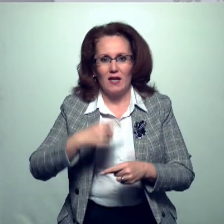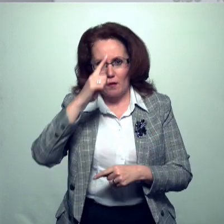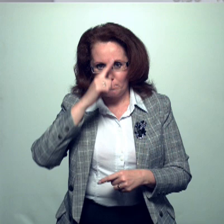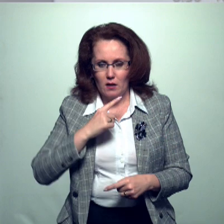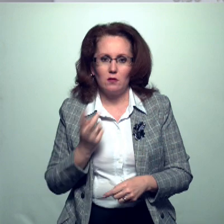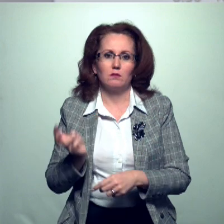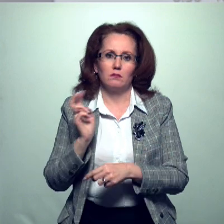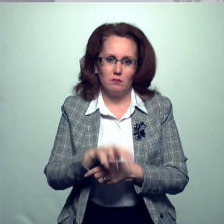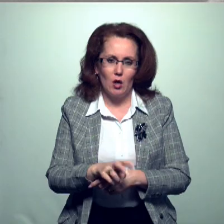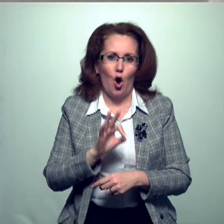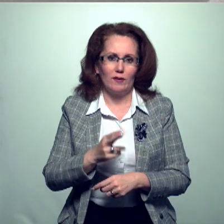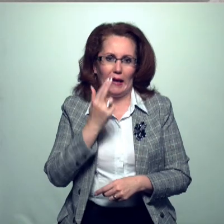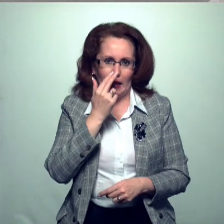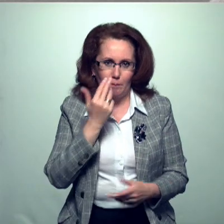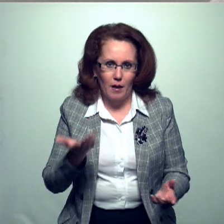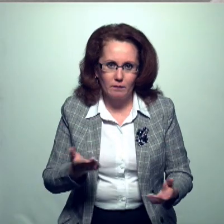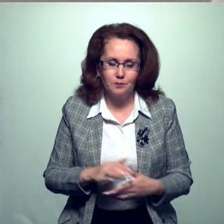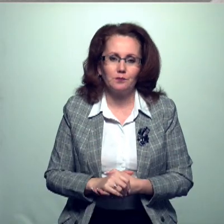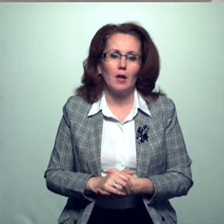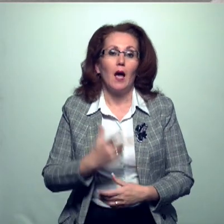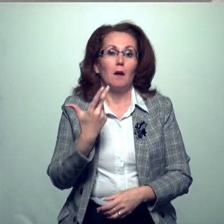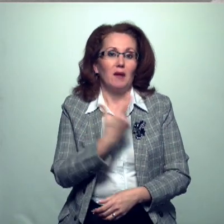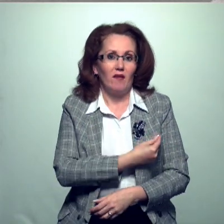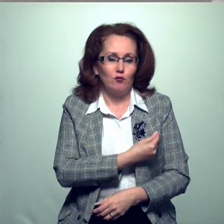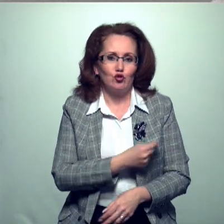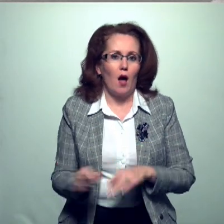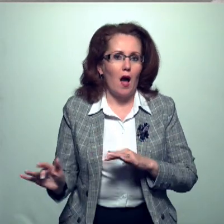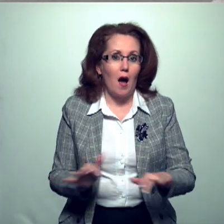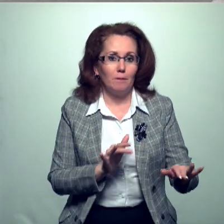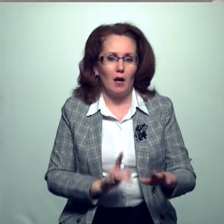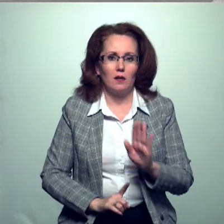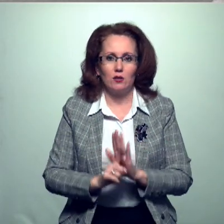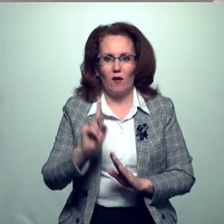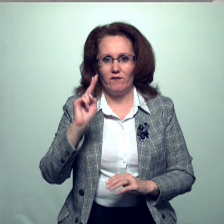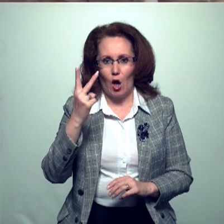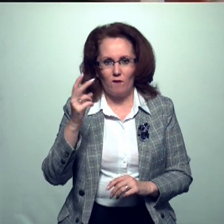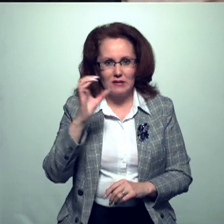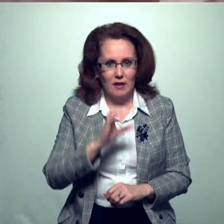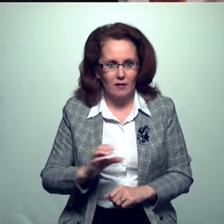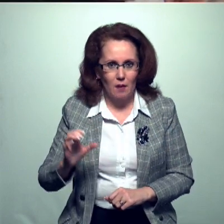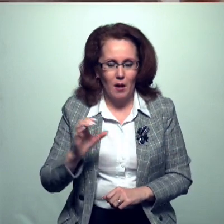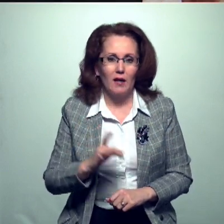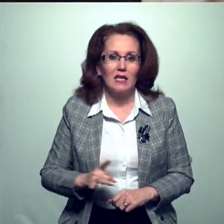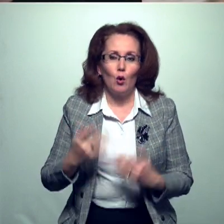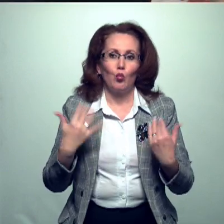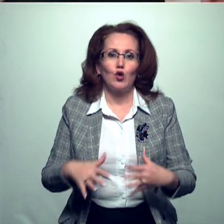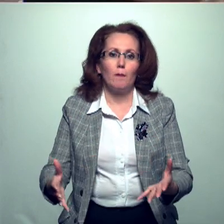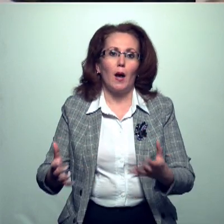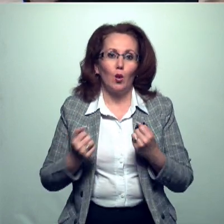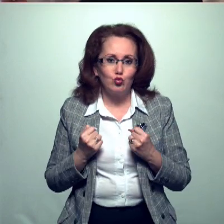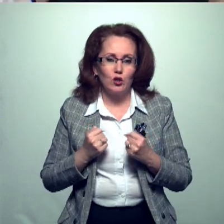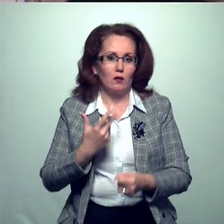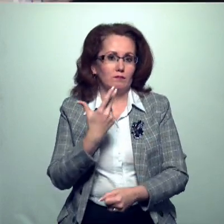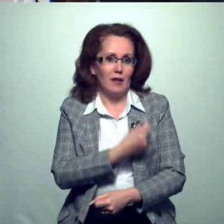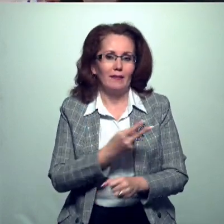мы приходим на вакцинацию от гриппа. Прививочная кампания от гриппа в Удмуртии начинается со 2 сентября. Республика уже получила препараты